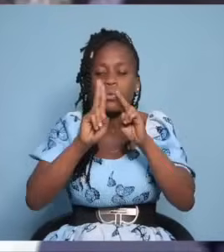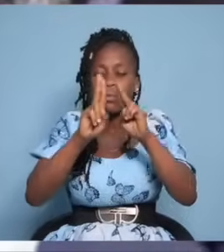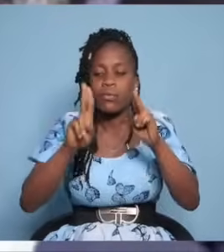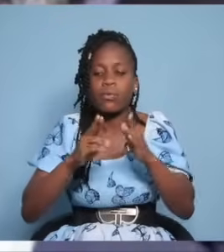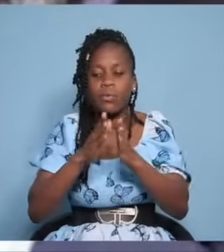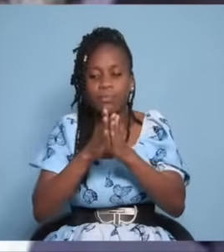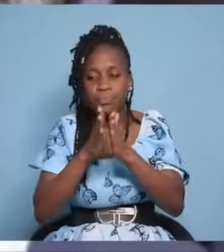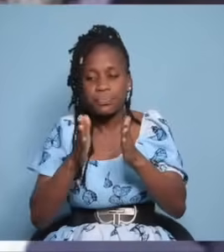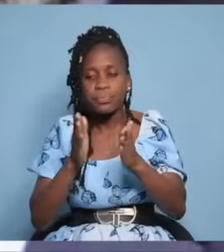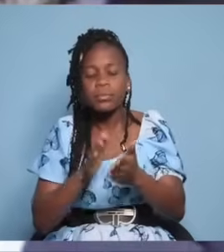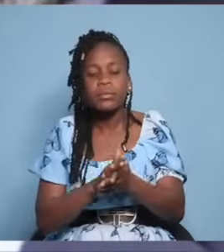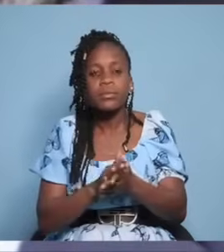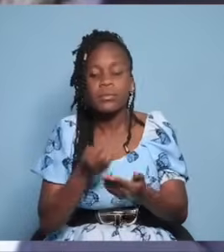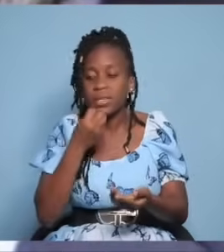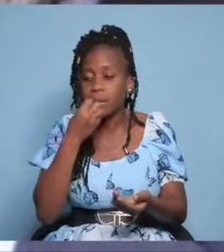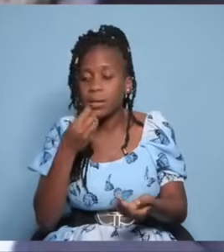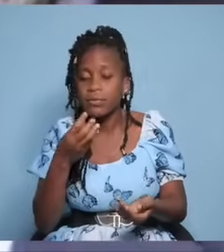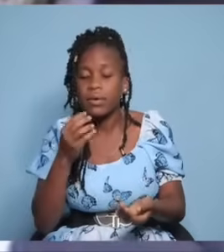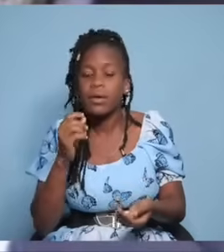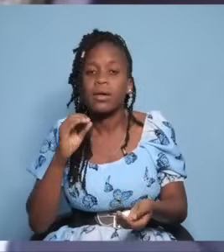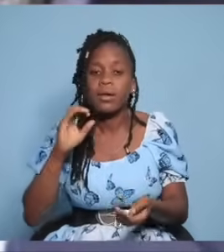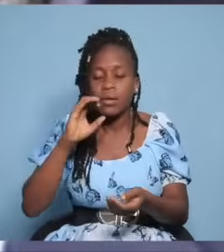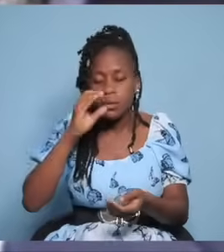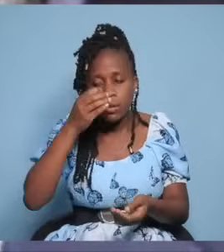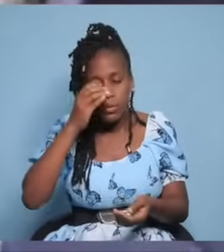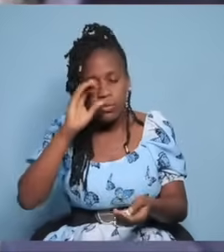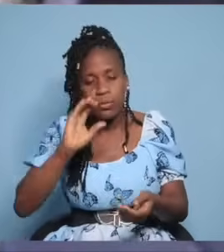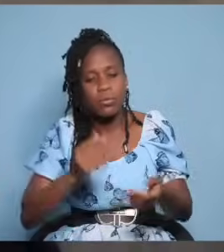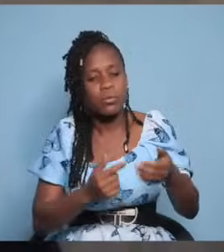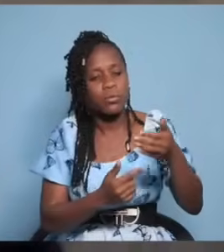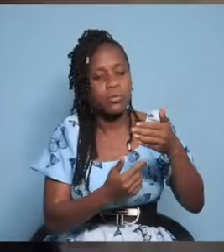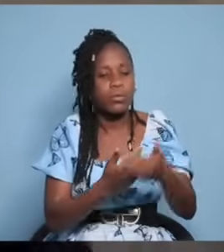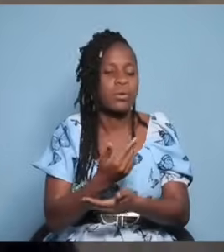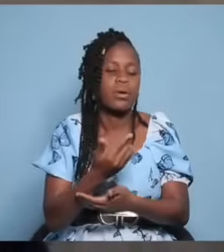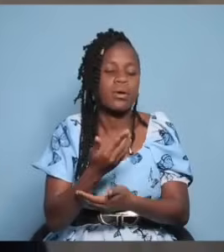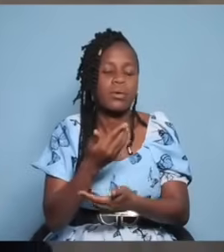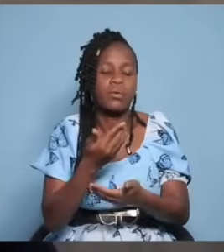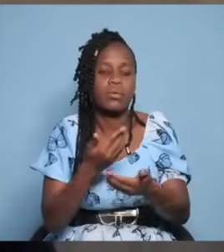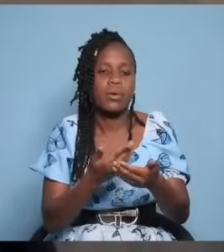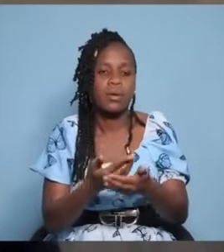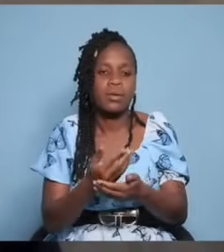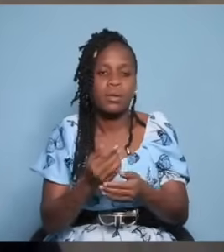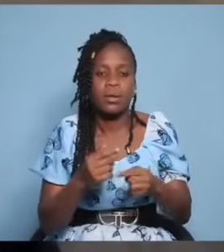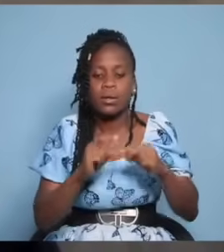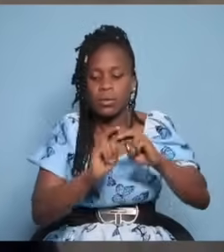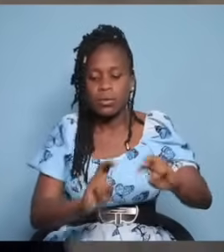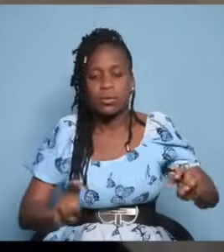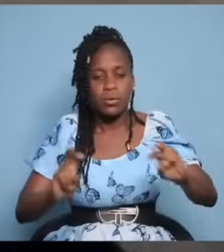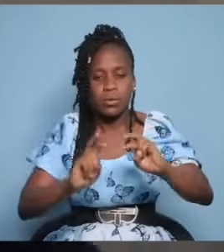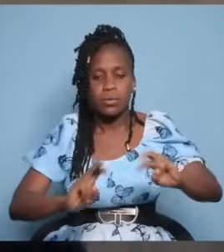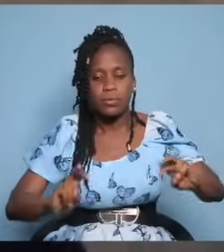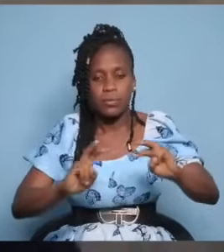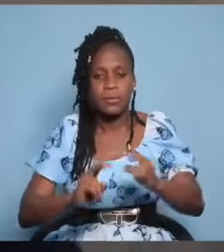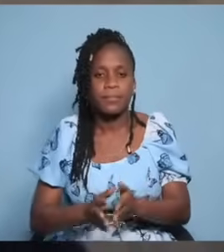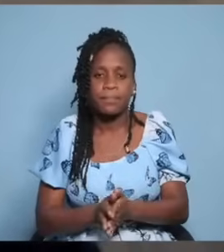taarifa za ndani za kijasusi zinazodai hivyo sasa, kwa mujibu wa majasusi waliofanyia tafiti taarifa hizi.